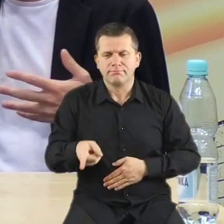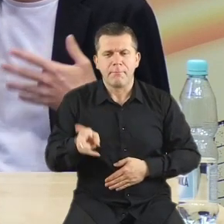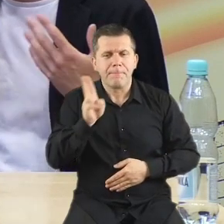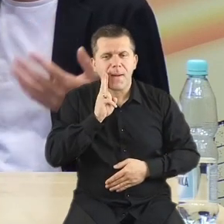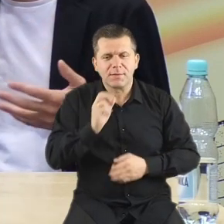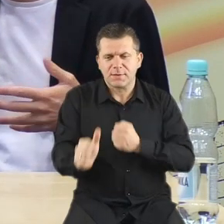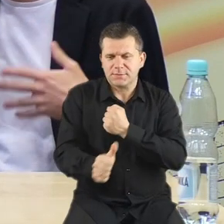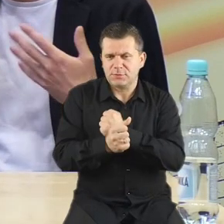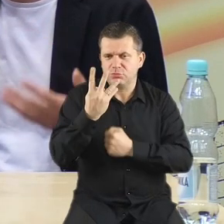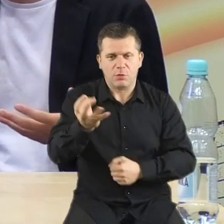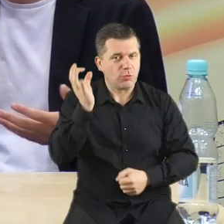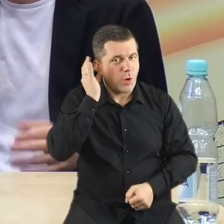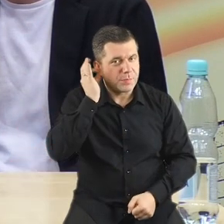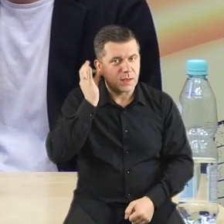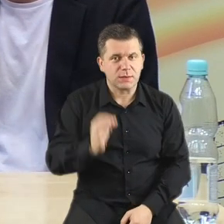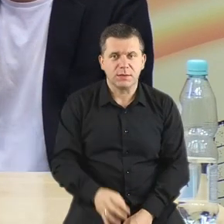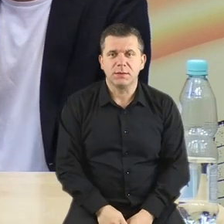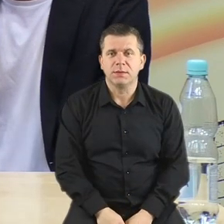w tą 64-letnią kobietę,